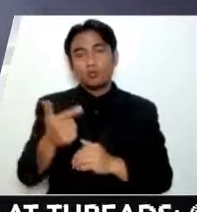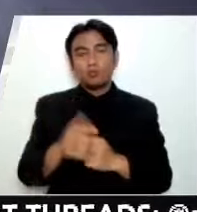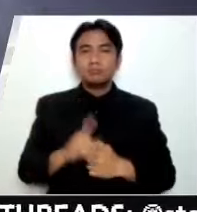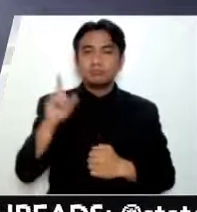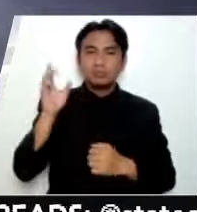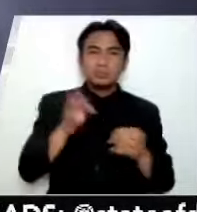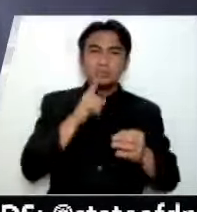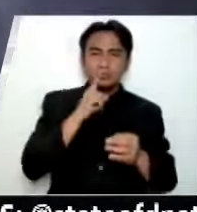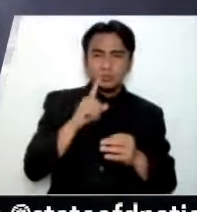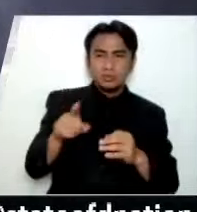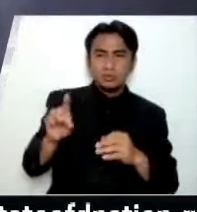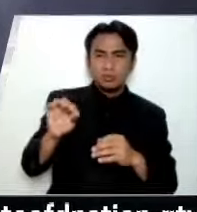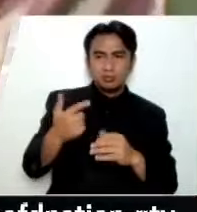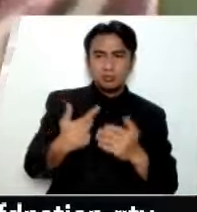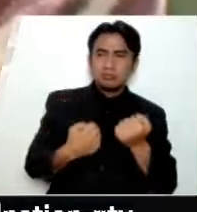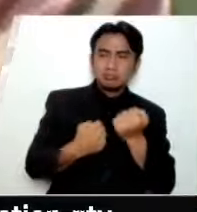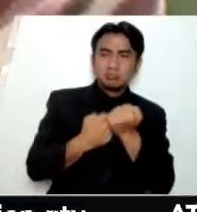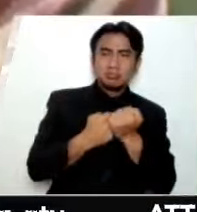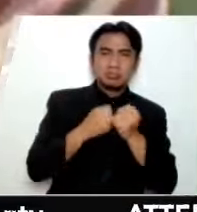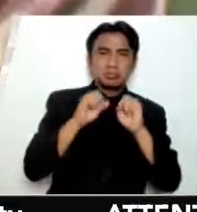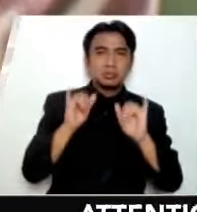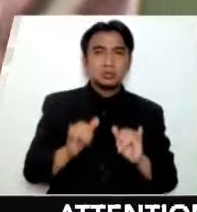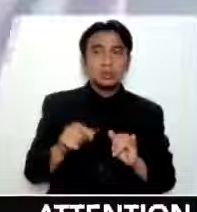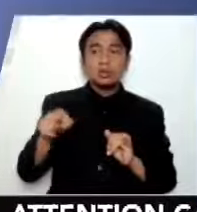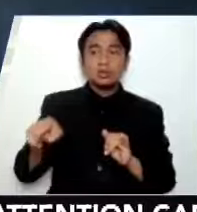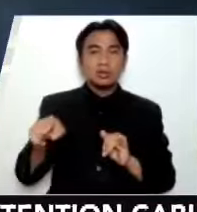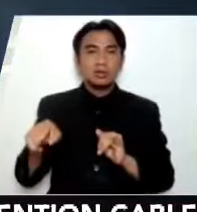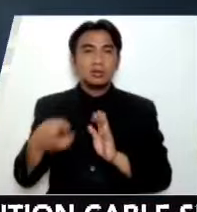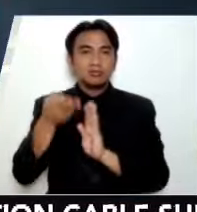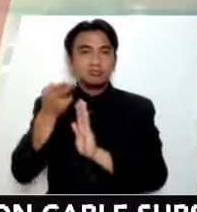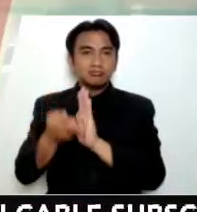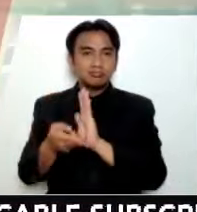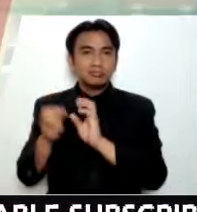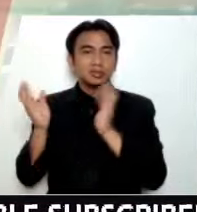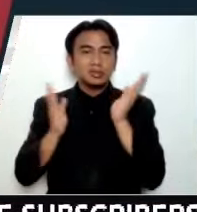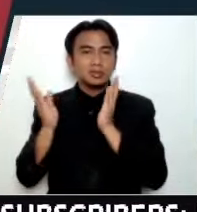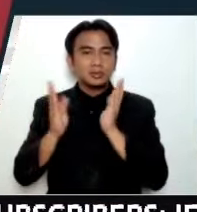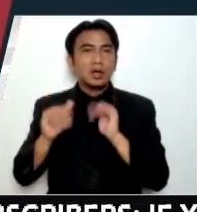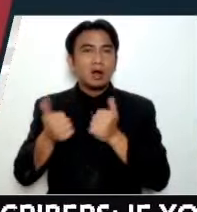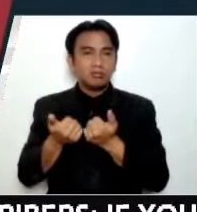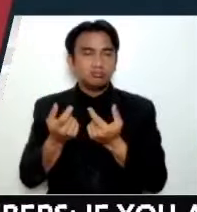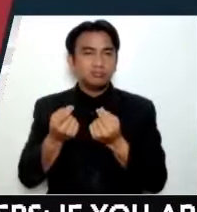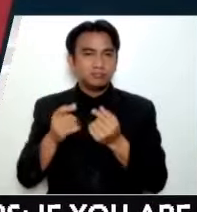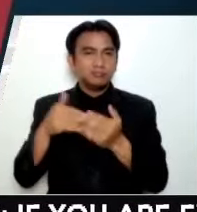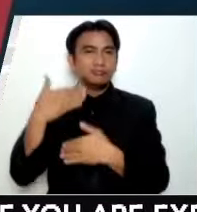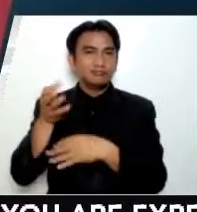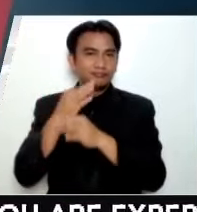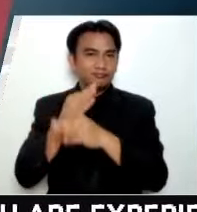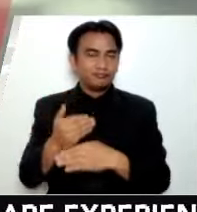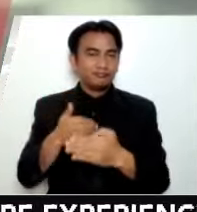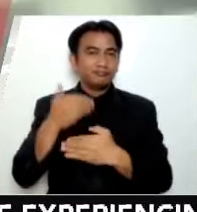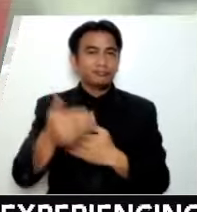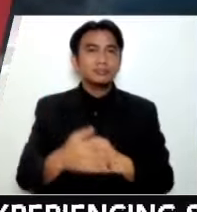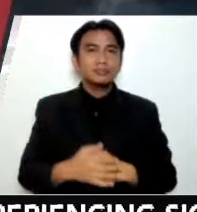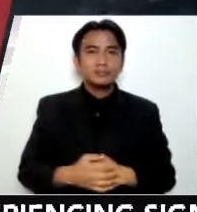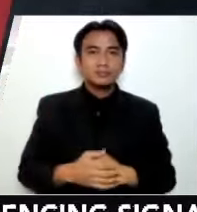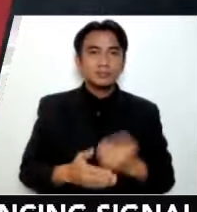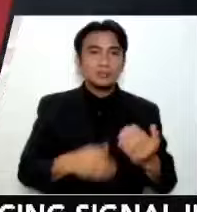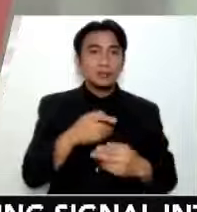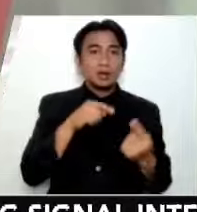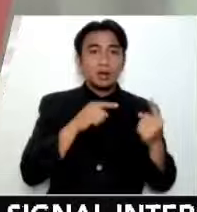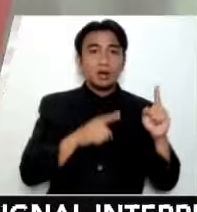Funeral service, pag-aaralan daw ang susunod nilang hakbang. Jong Han at Won Woo ng 17 nag-debut bilang